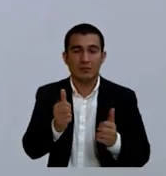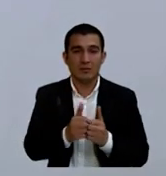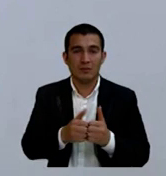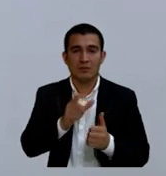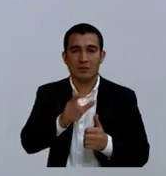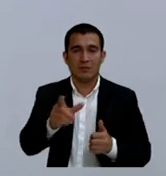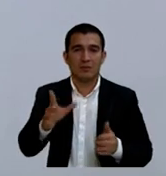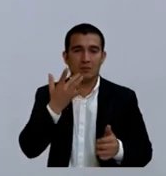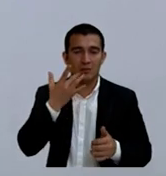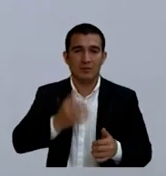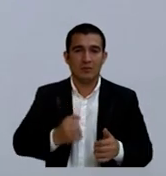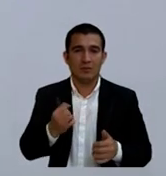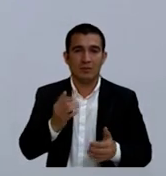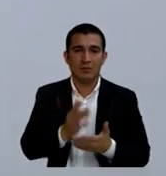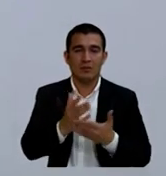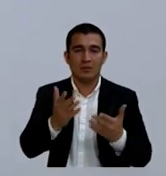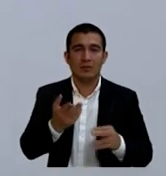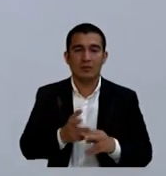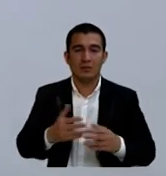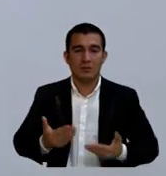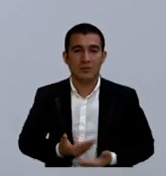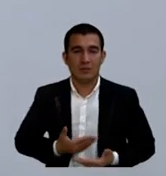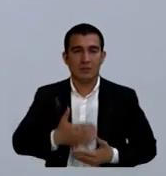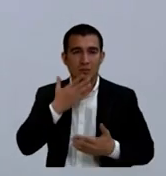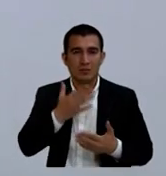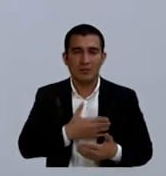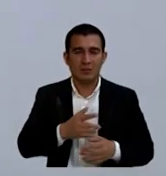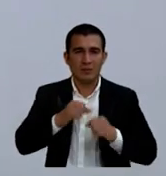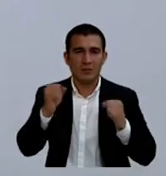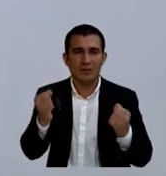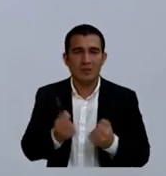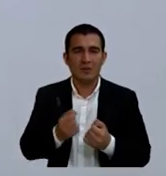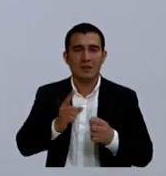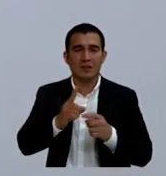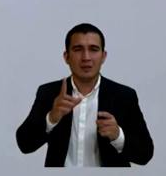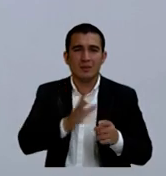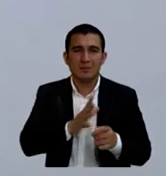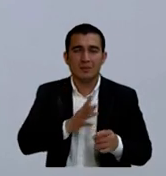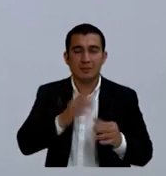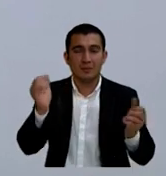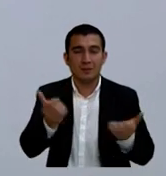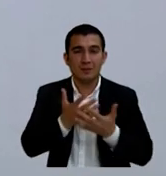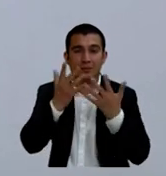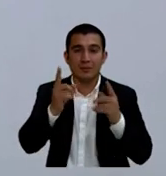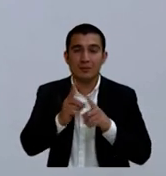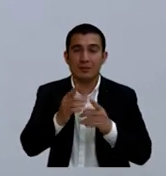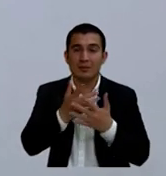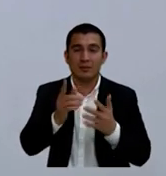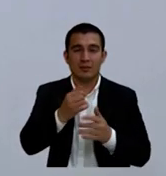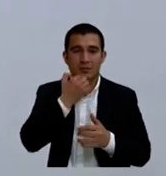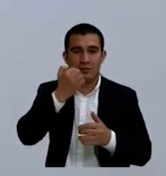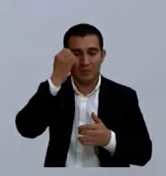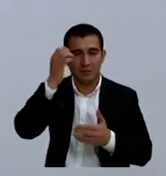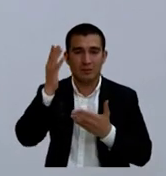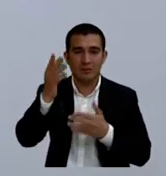habib. Hayotni sev, yozma, qahraton, har lahzada shukronalar ayt. Hatto